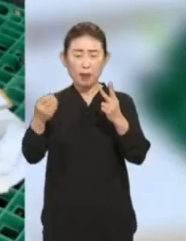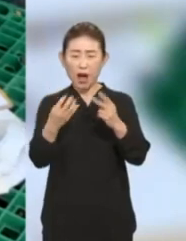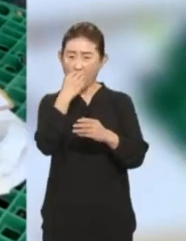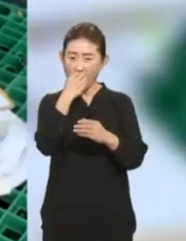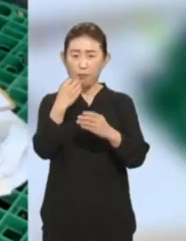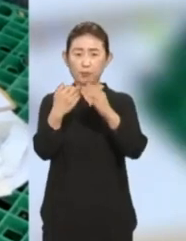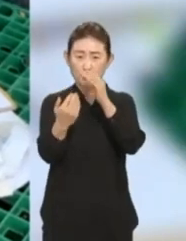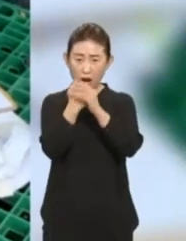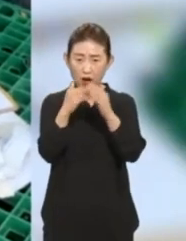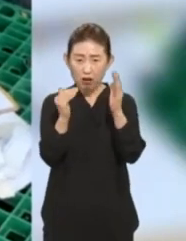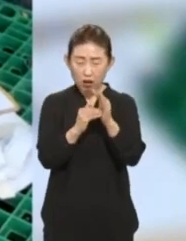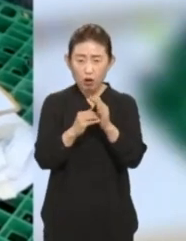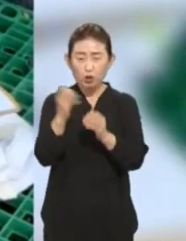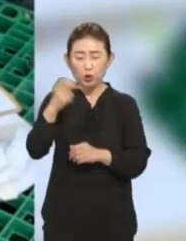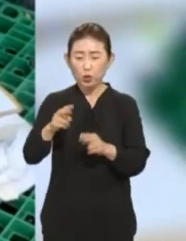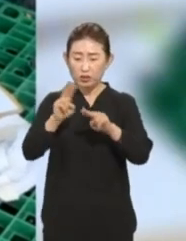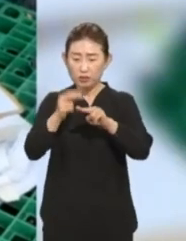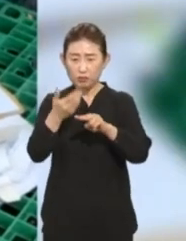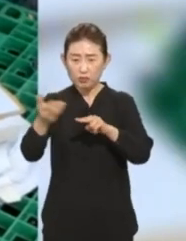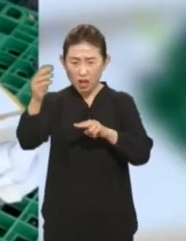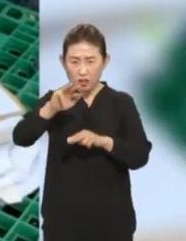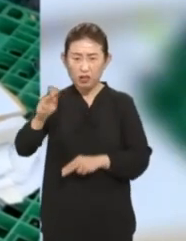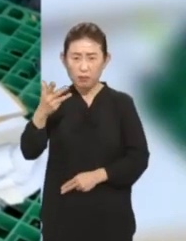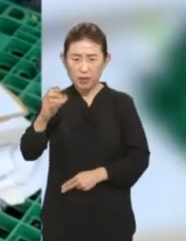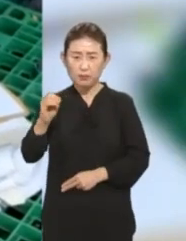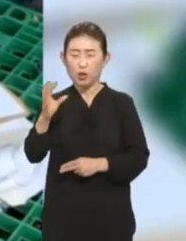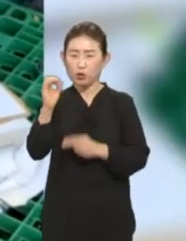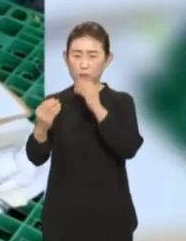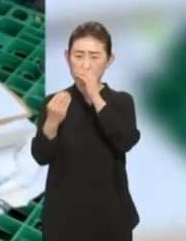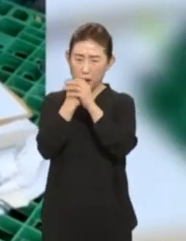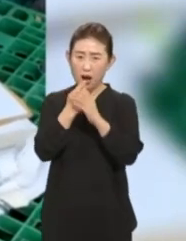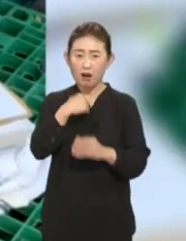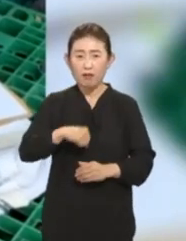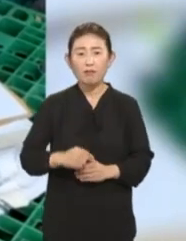승진자에게서 480만원 상당을 받은 혐의도 받고 있습니다